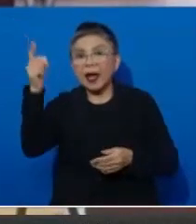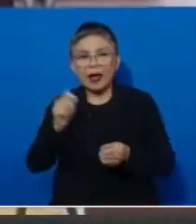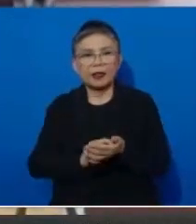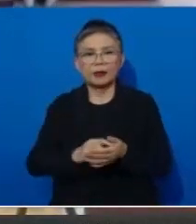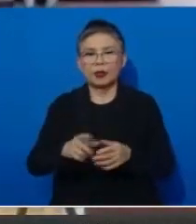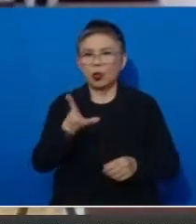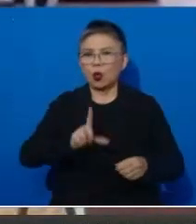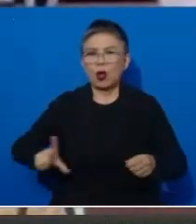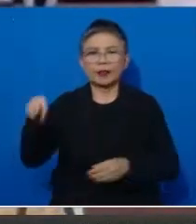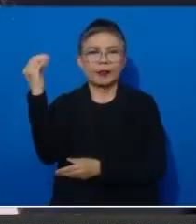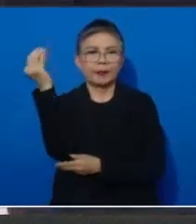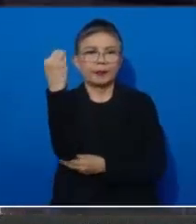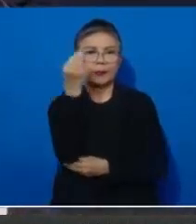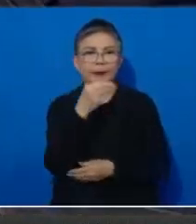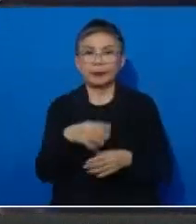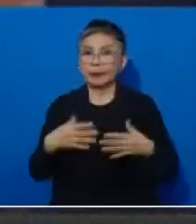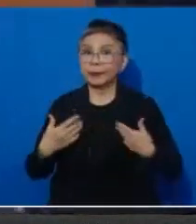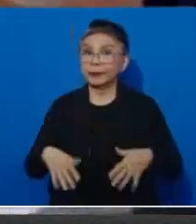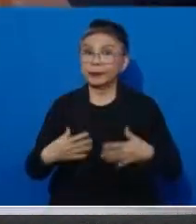hingga lokasi pariwisata.